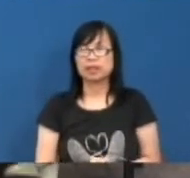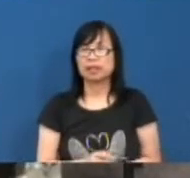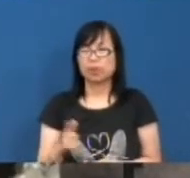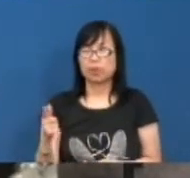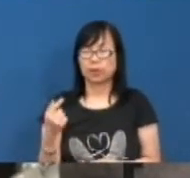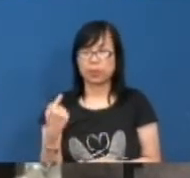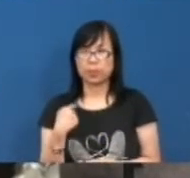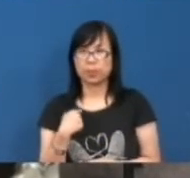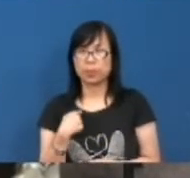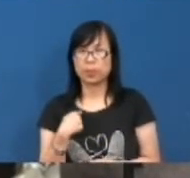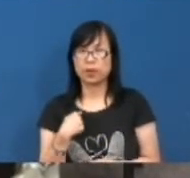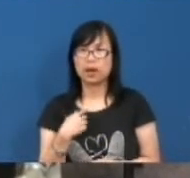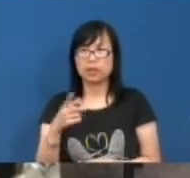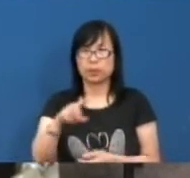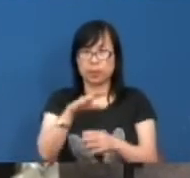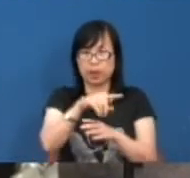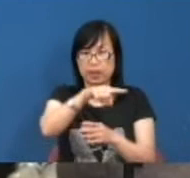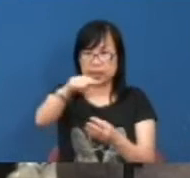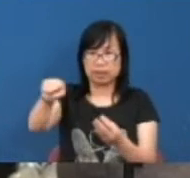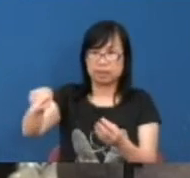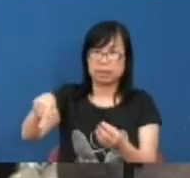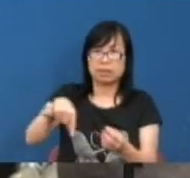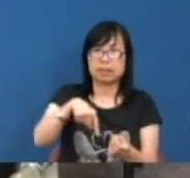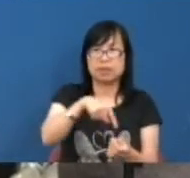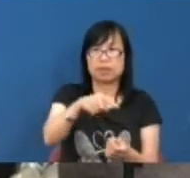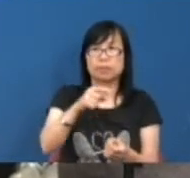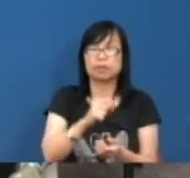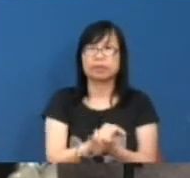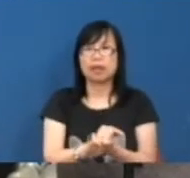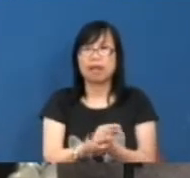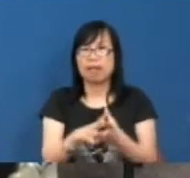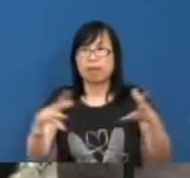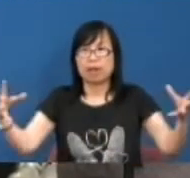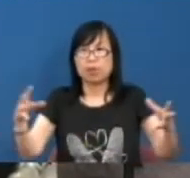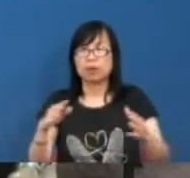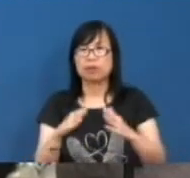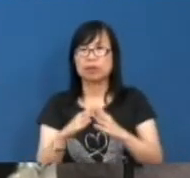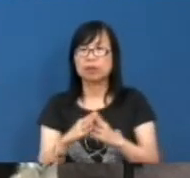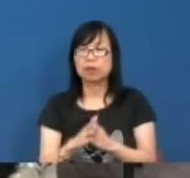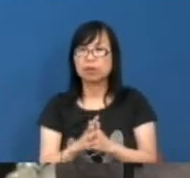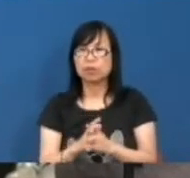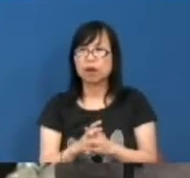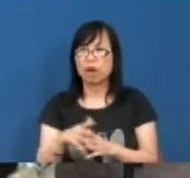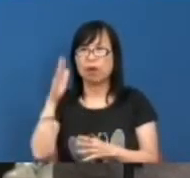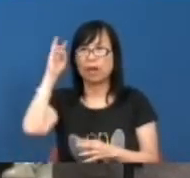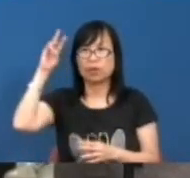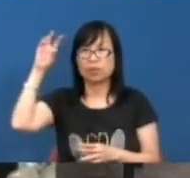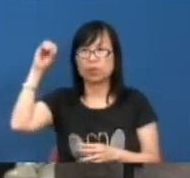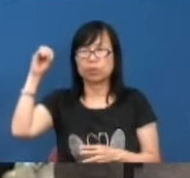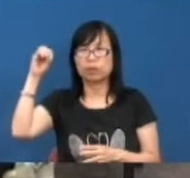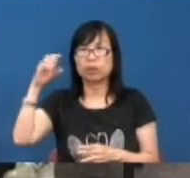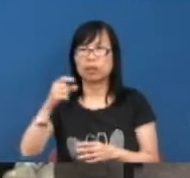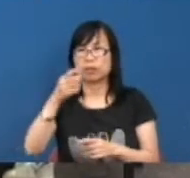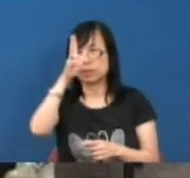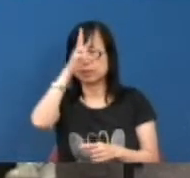得即係呢類喺市區大量嘅一啲公屋啦，另外有啲咧就係可能係喺將軍澳都係㗎，有啲公屋